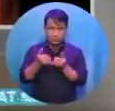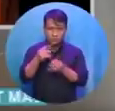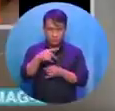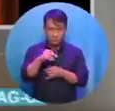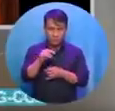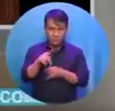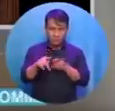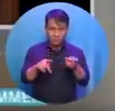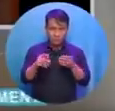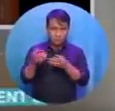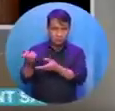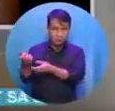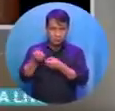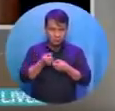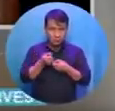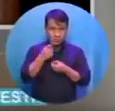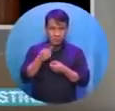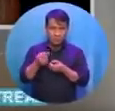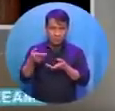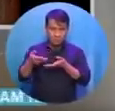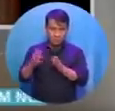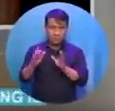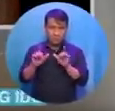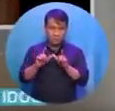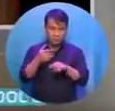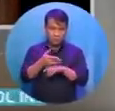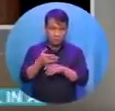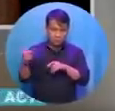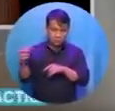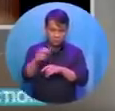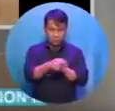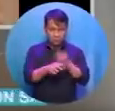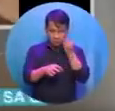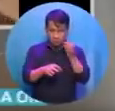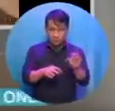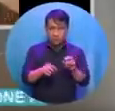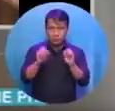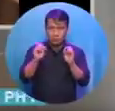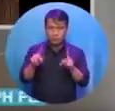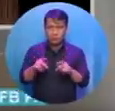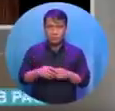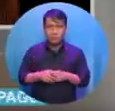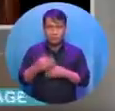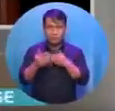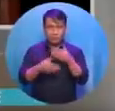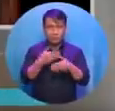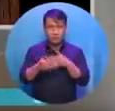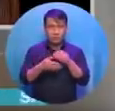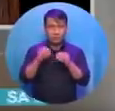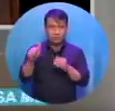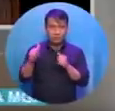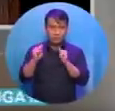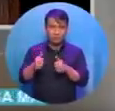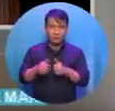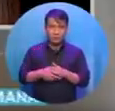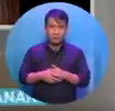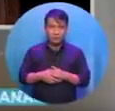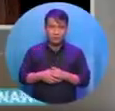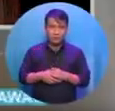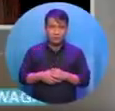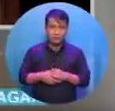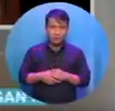PNP, upang kunan namin kayo ng permiso na para makapagbiyahe, makauwi. Okay, ma'am? Pero may mga proseso po yan. Gagawin po natin yan para